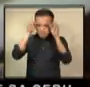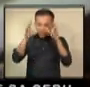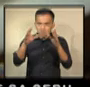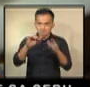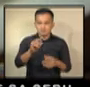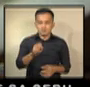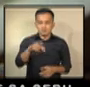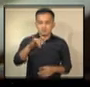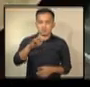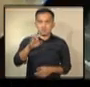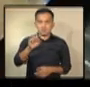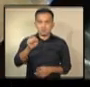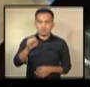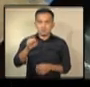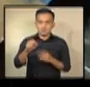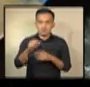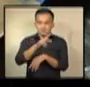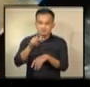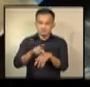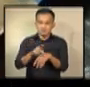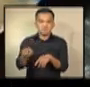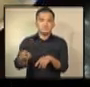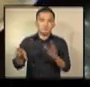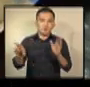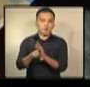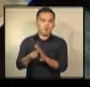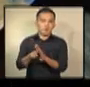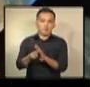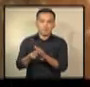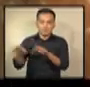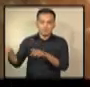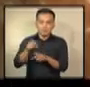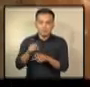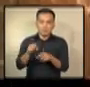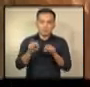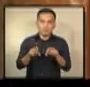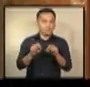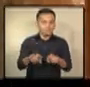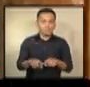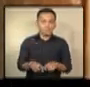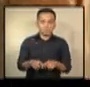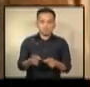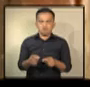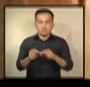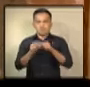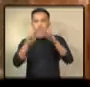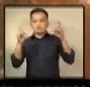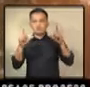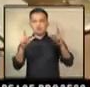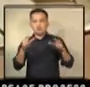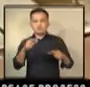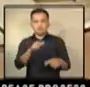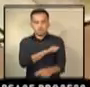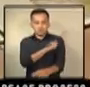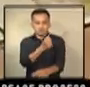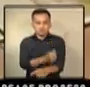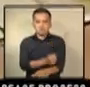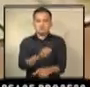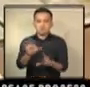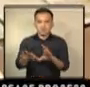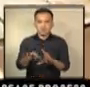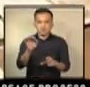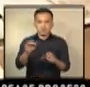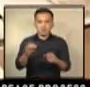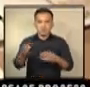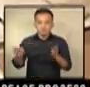bansa. Kaya ipinagbabawal ang pagkuha at pagbibenta nito. Kaya naman, laking gulat ng mga otoridad nang madiskubre